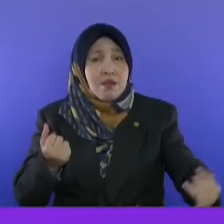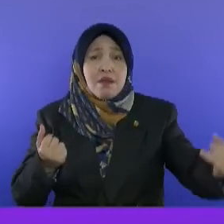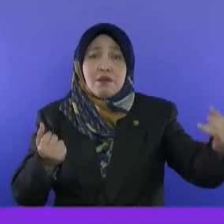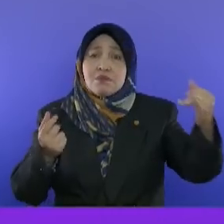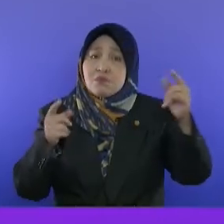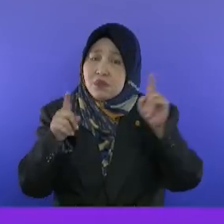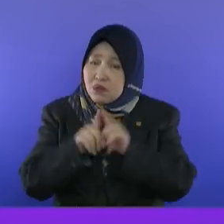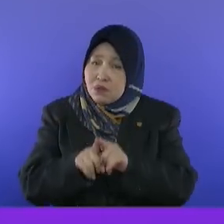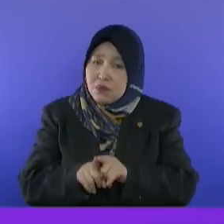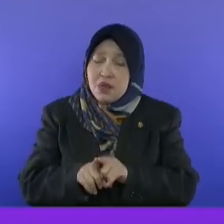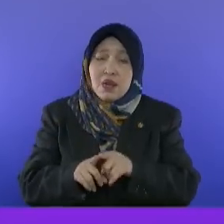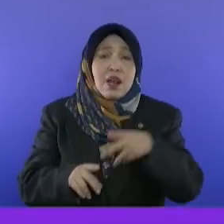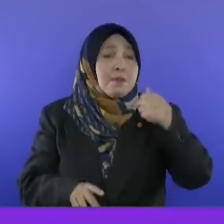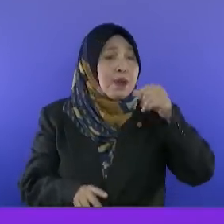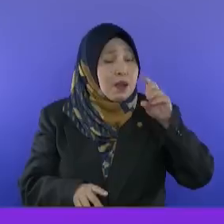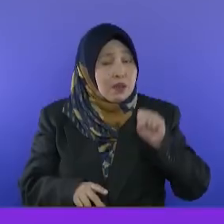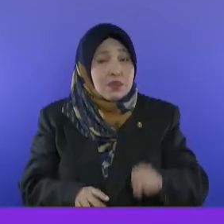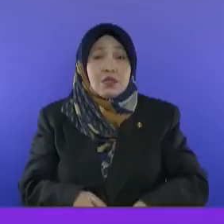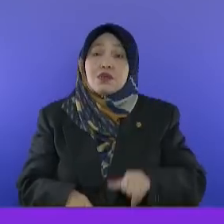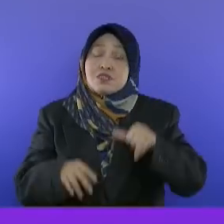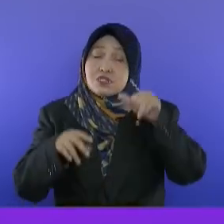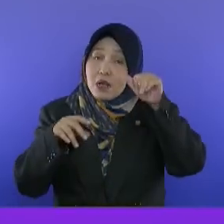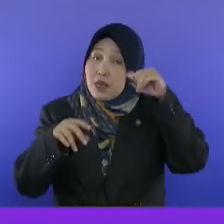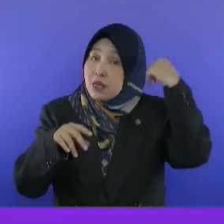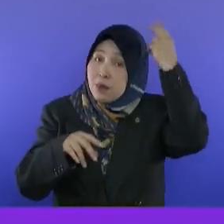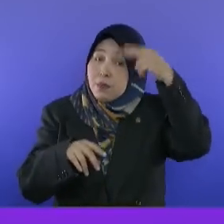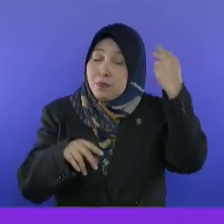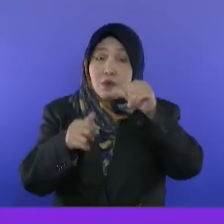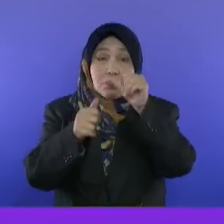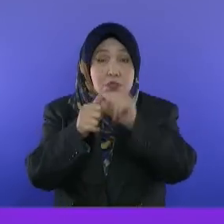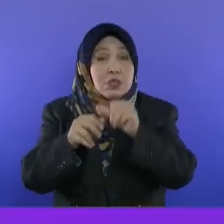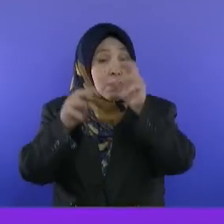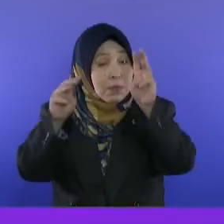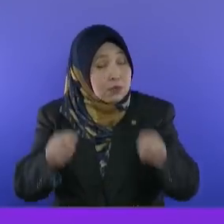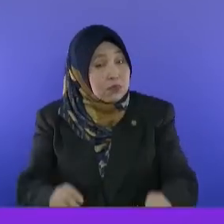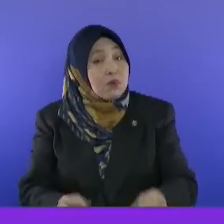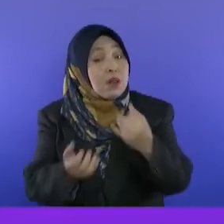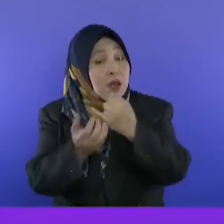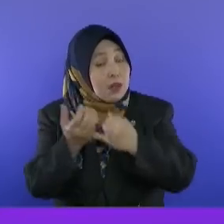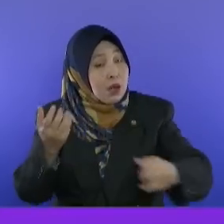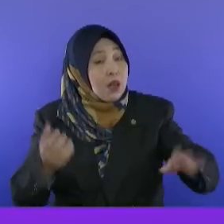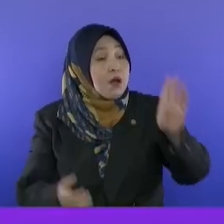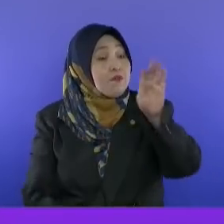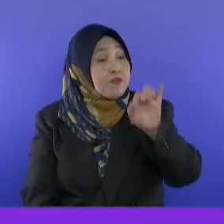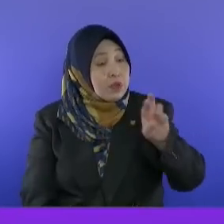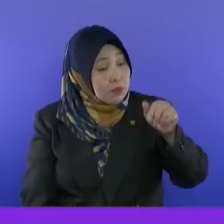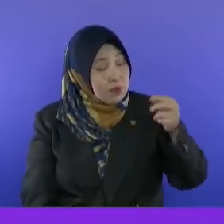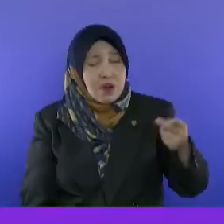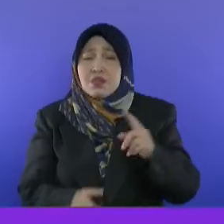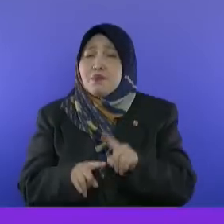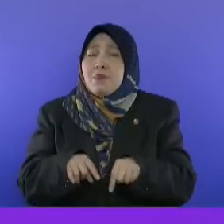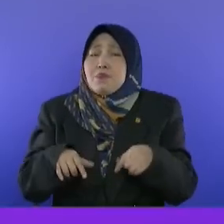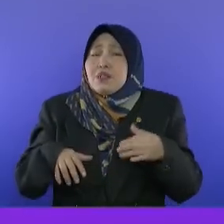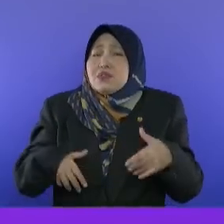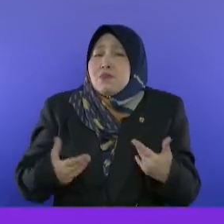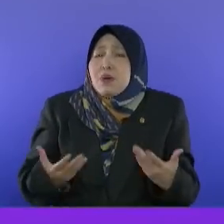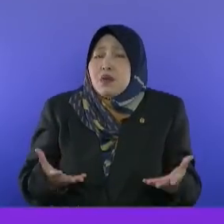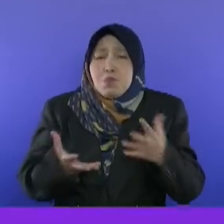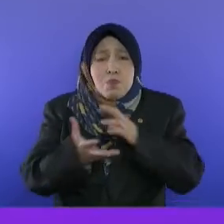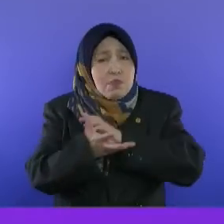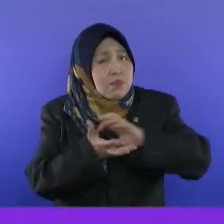kita maklum dalam hadis nabi Maulud setiap manusia itu lahir dalam keadaan Fitrah tetapi macam mana